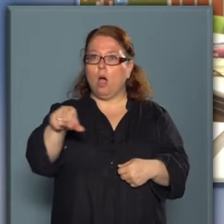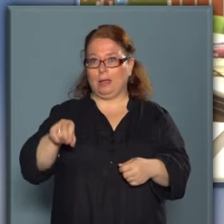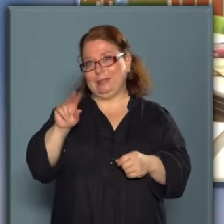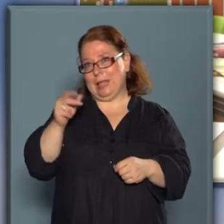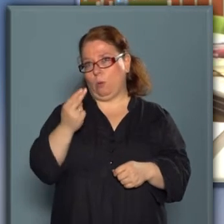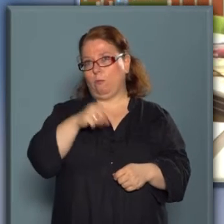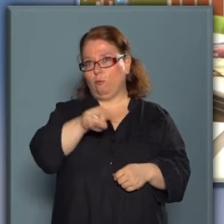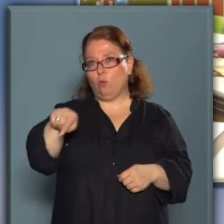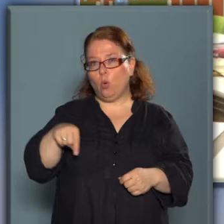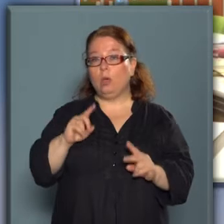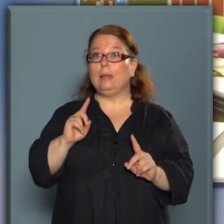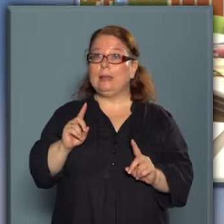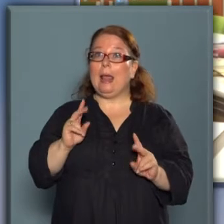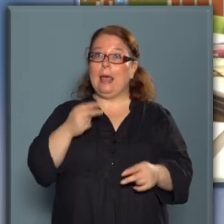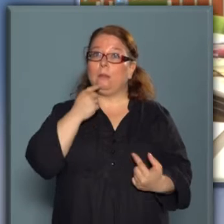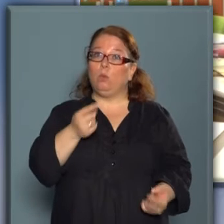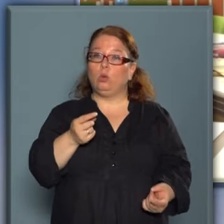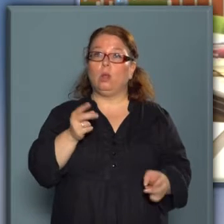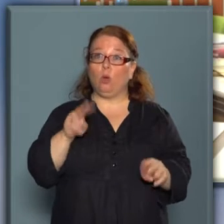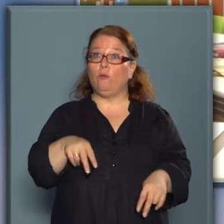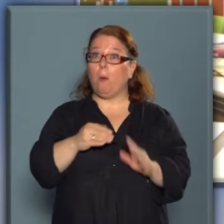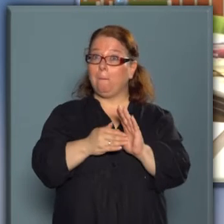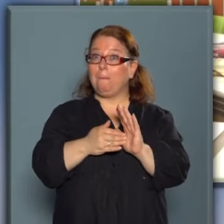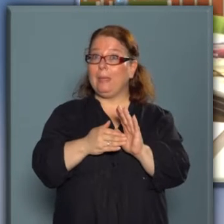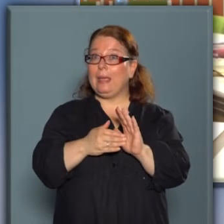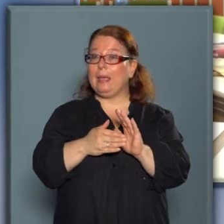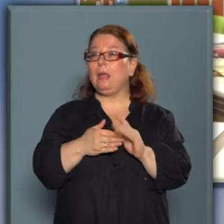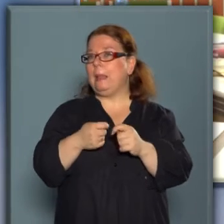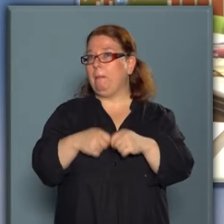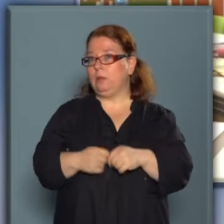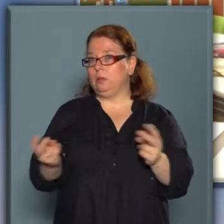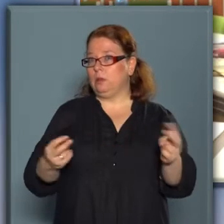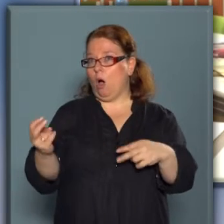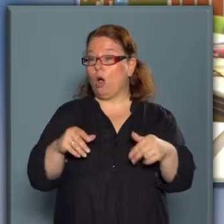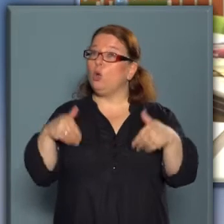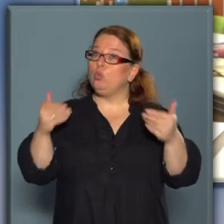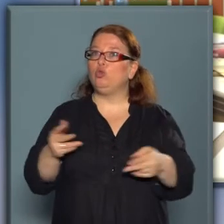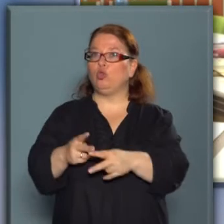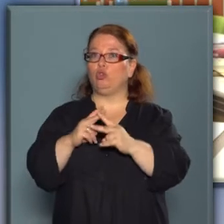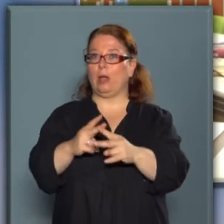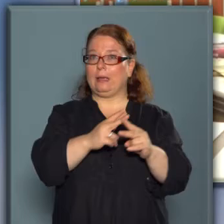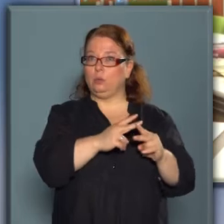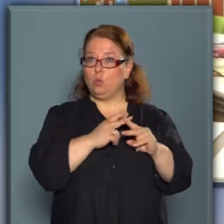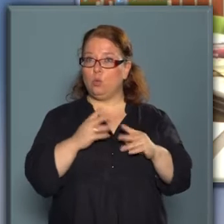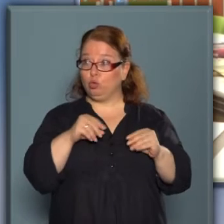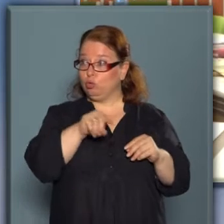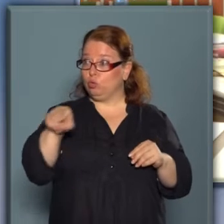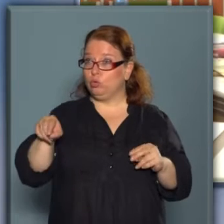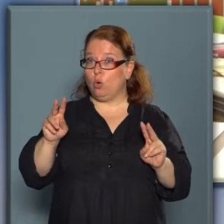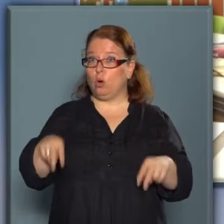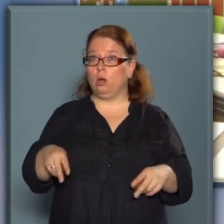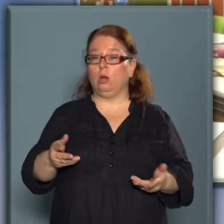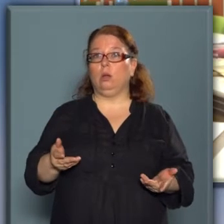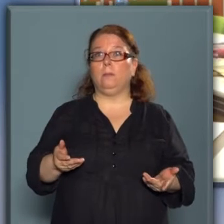csak 13-an vagyunk, de mondhatnám azt, hogy vannak ilyen, akik nem tagok, de külső segítők. Tehát,